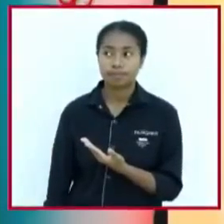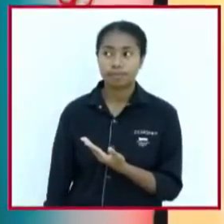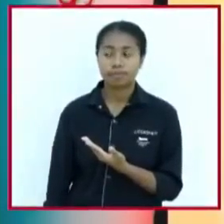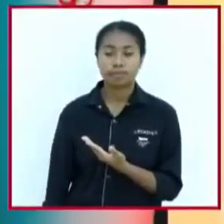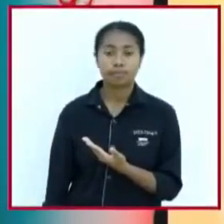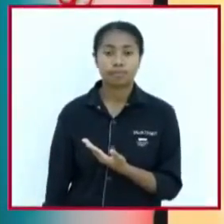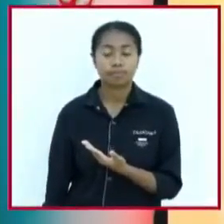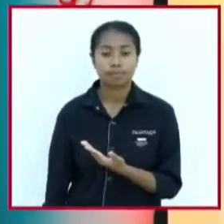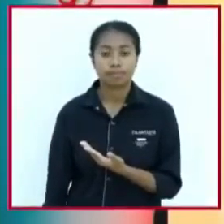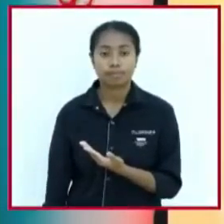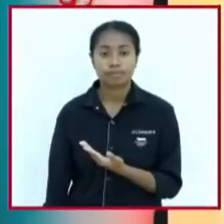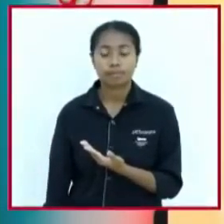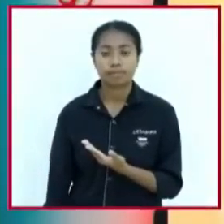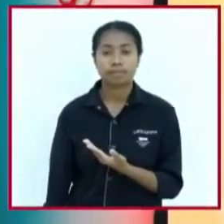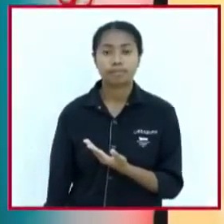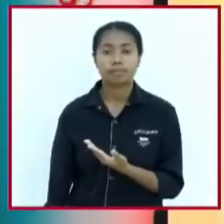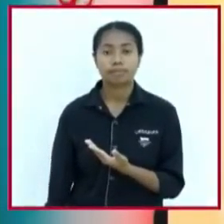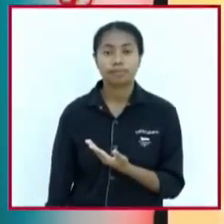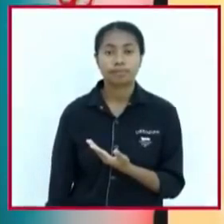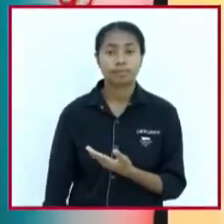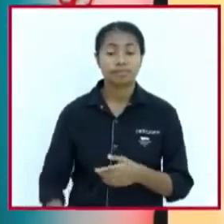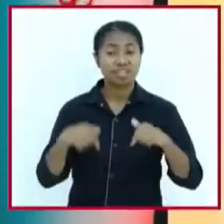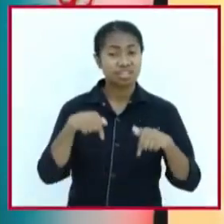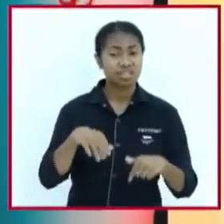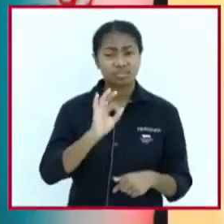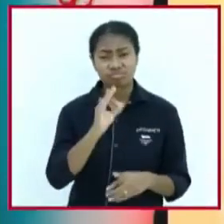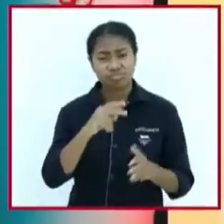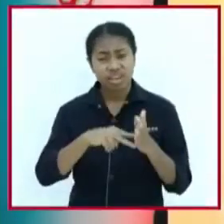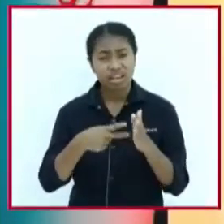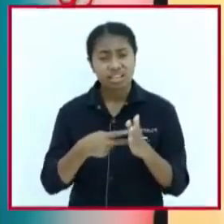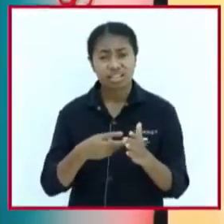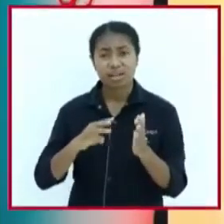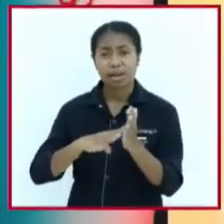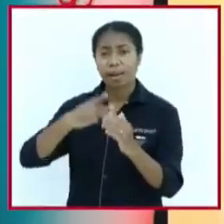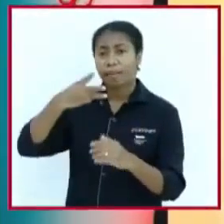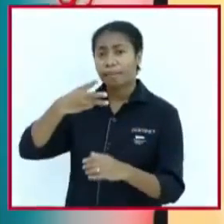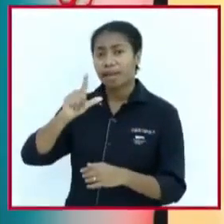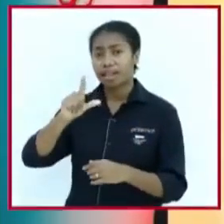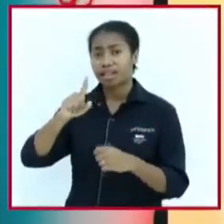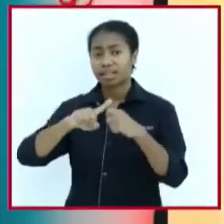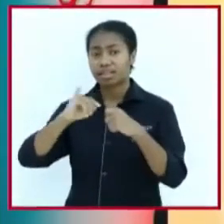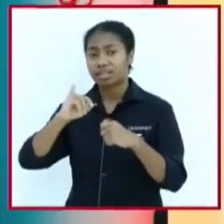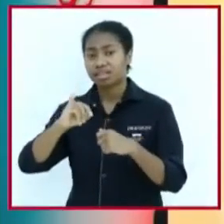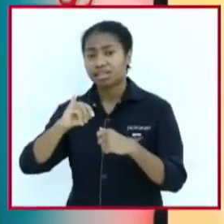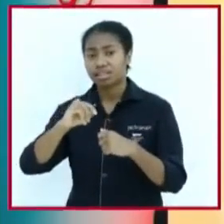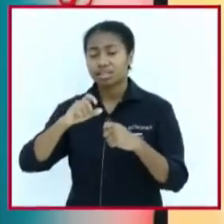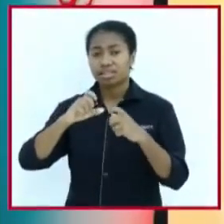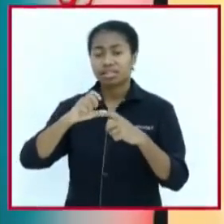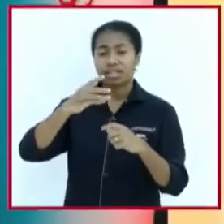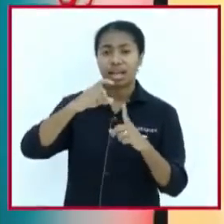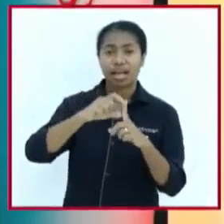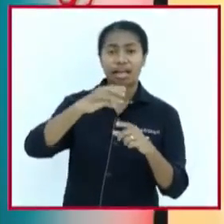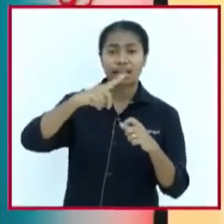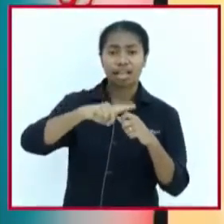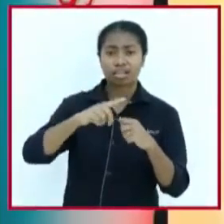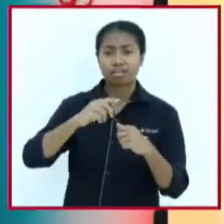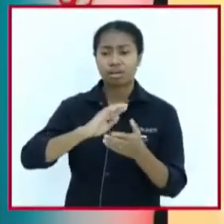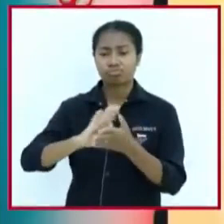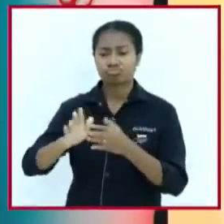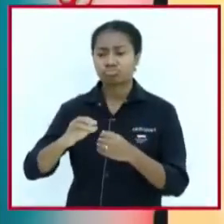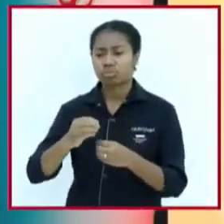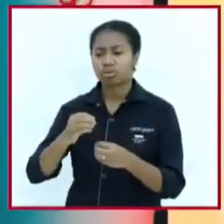selama-lamanya Hai ini bukan berarti markisa Deni keluar dari lubang batu ya atau turun dari